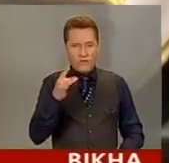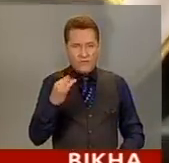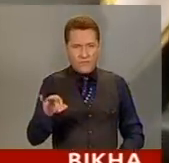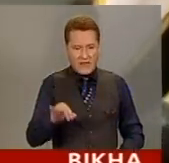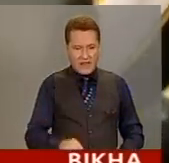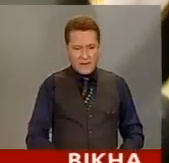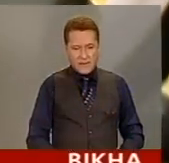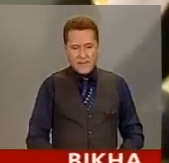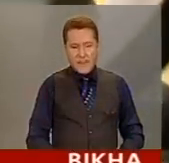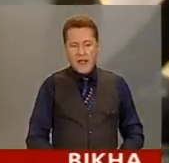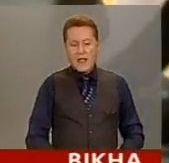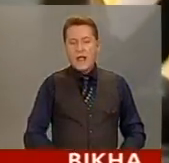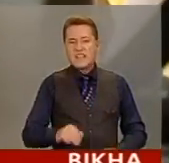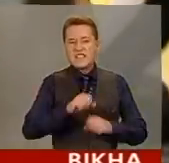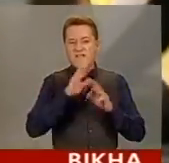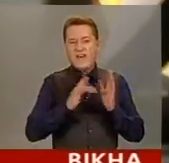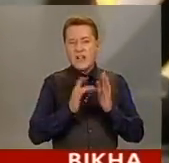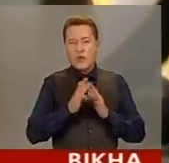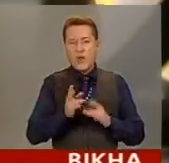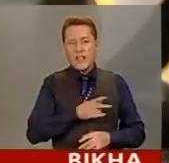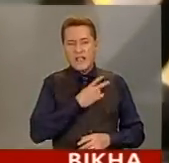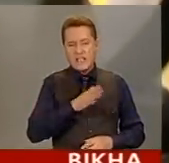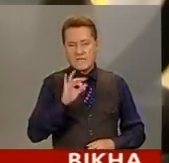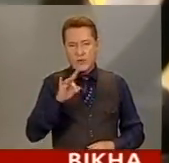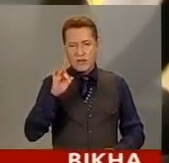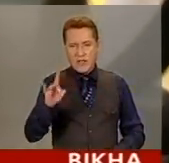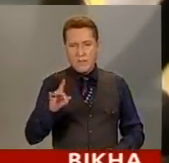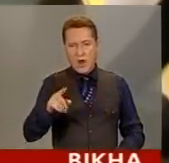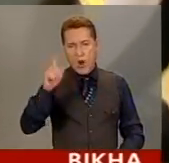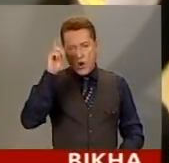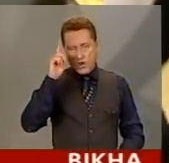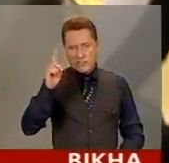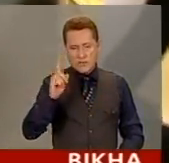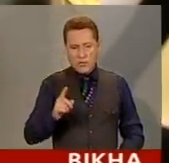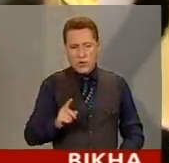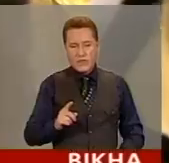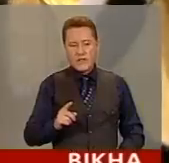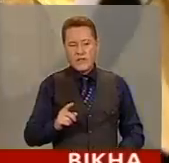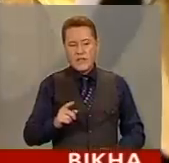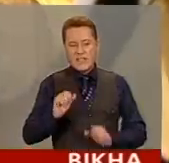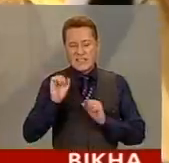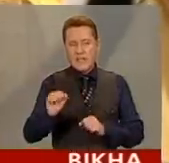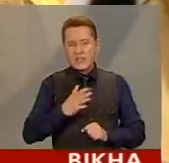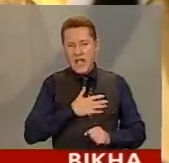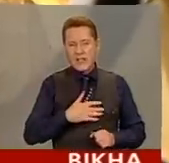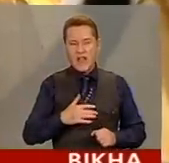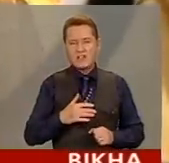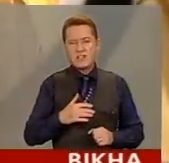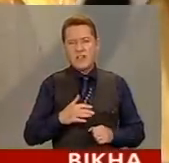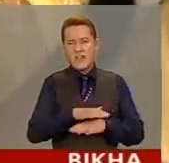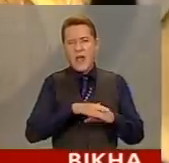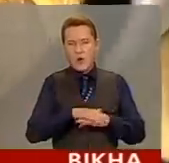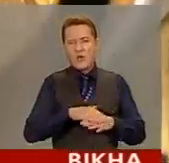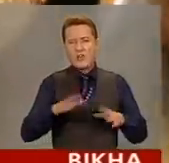Молитвами святого князя Володимира Господь благословить нашу Україну і наш боголюбивий народ. Щастя